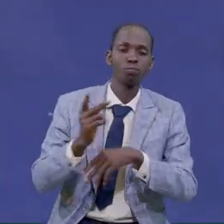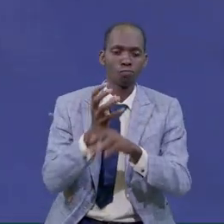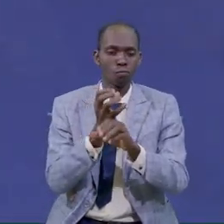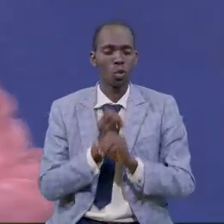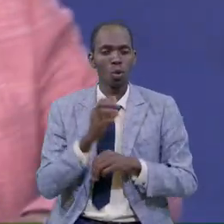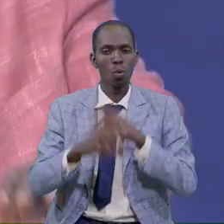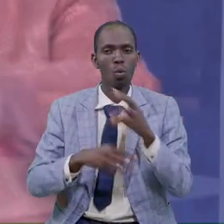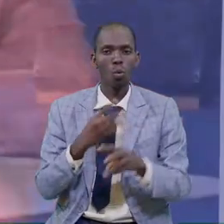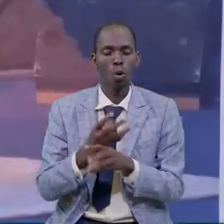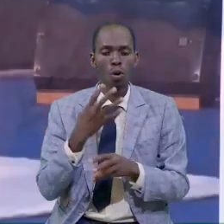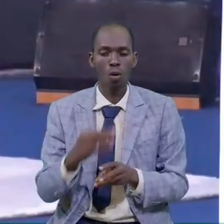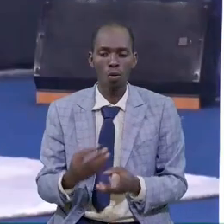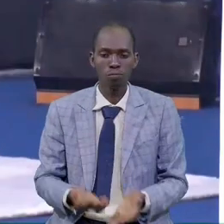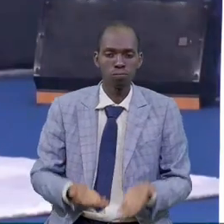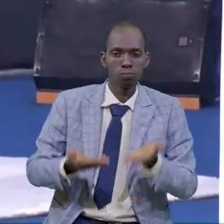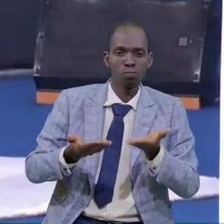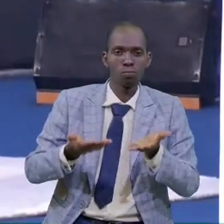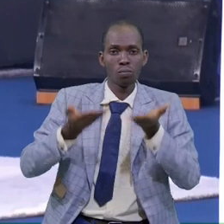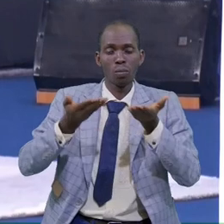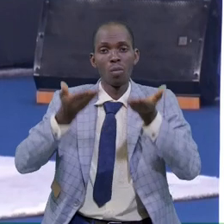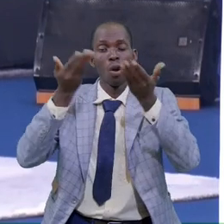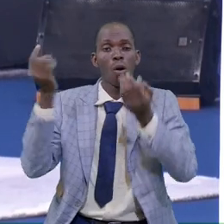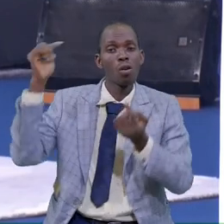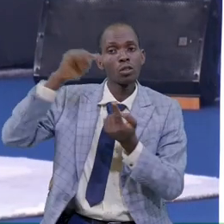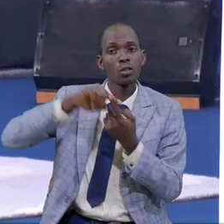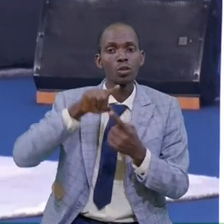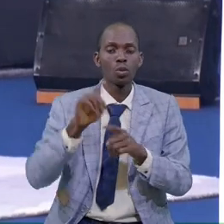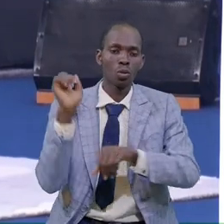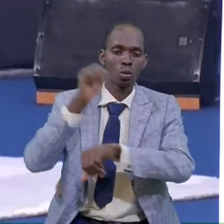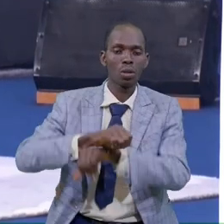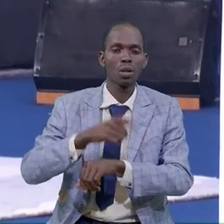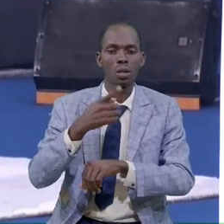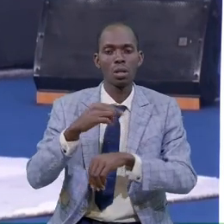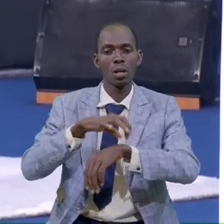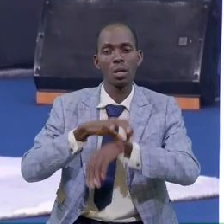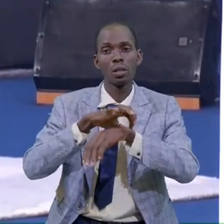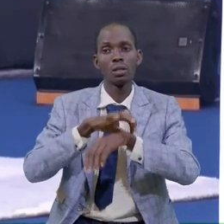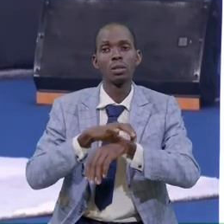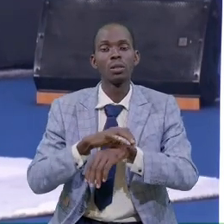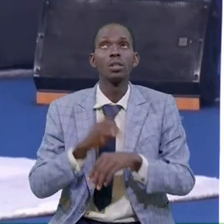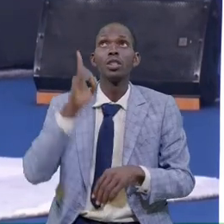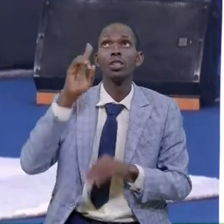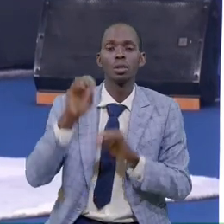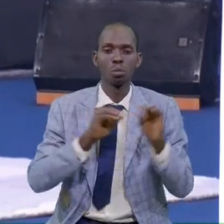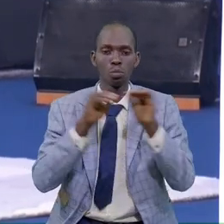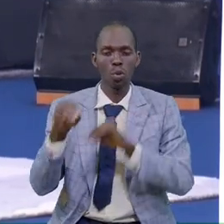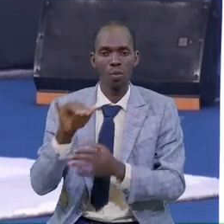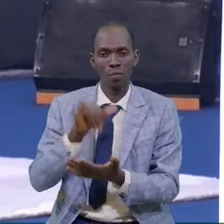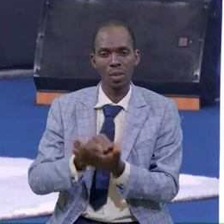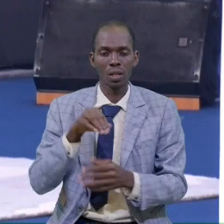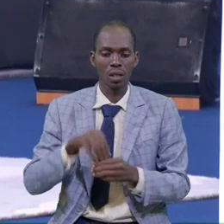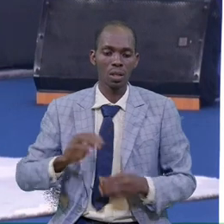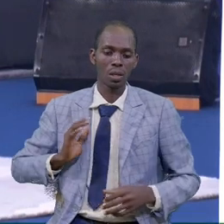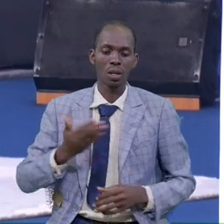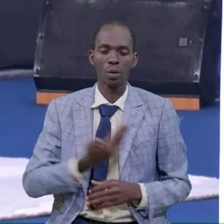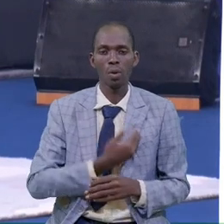te lever jusqu'à ce que tu arrives à conquérir la terre. Il a mis cela dans nos